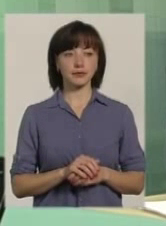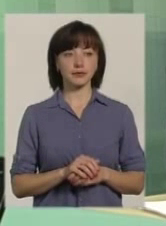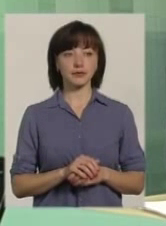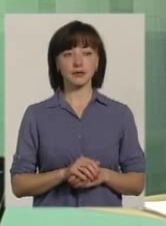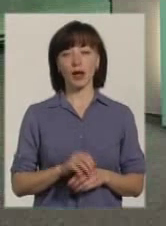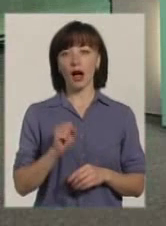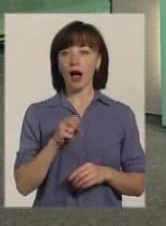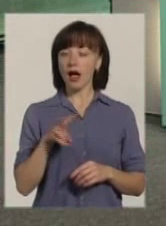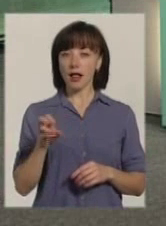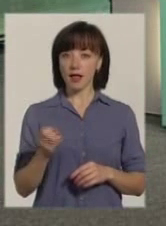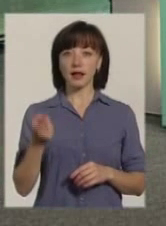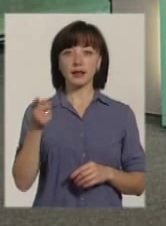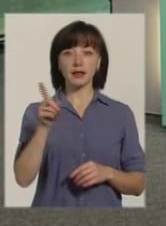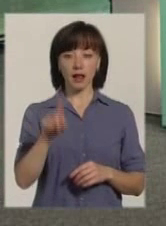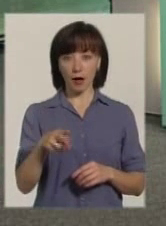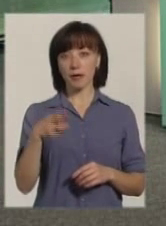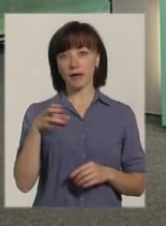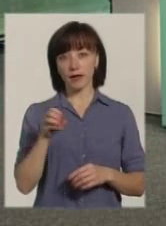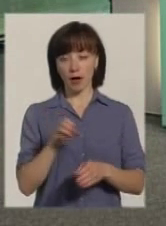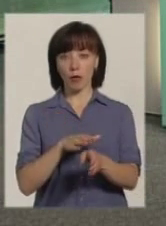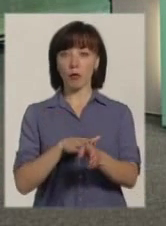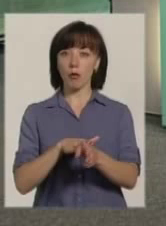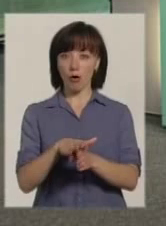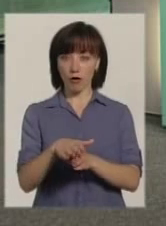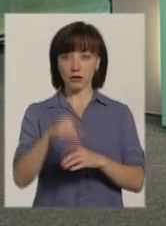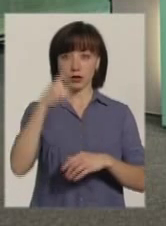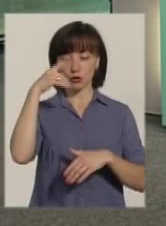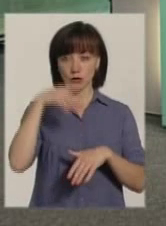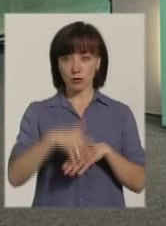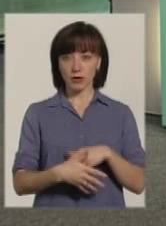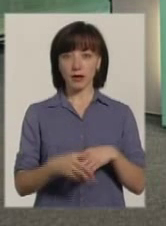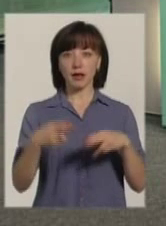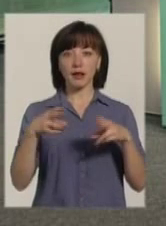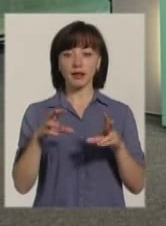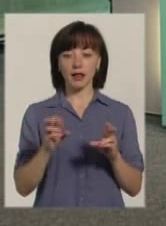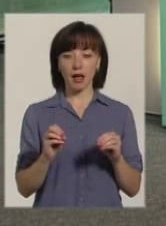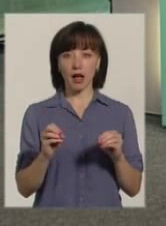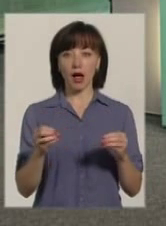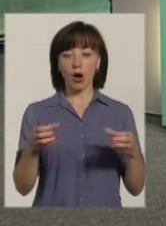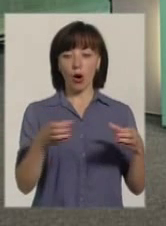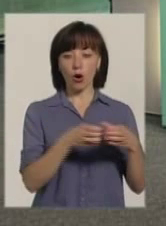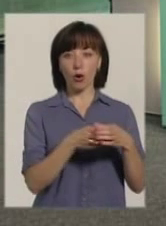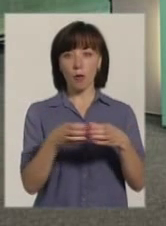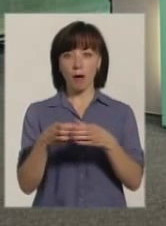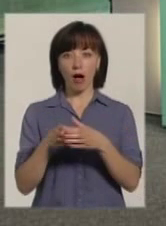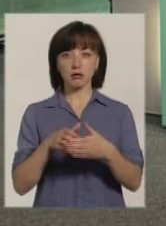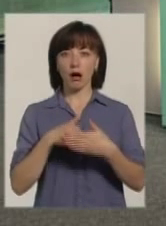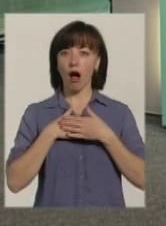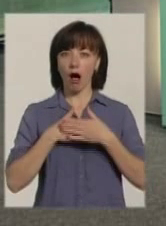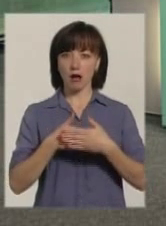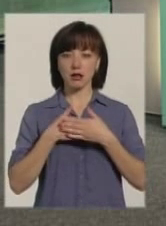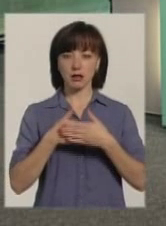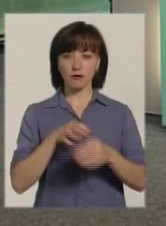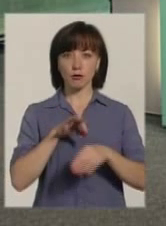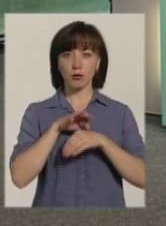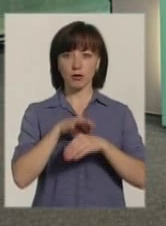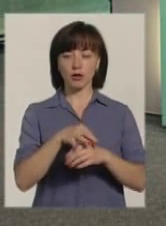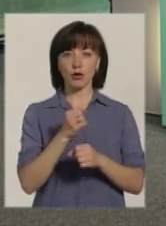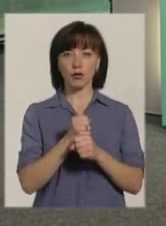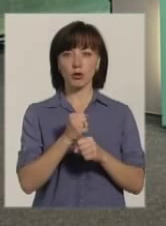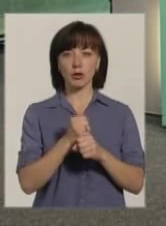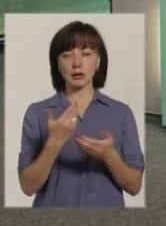там, де є повне розуміння, там, де громади дуже активно провели роботу, я би назвав, до прикладу,